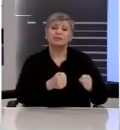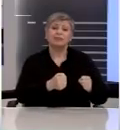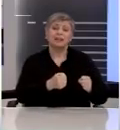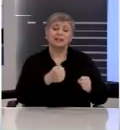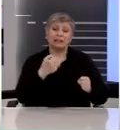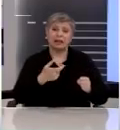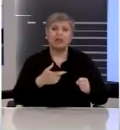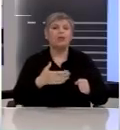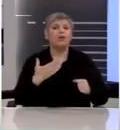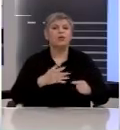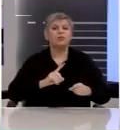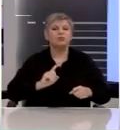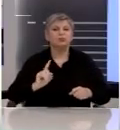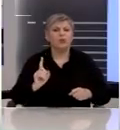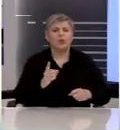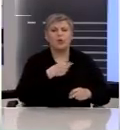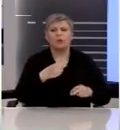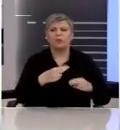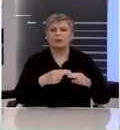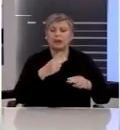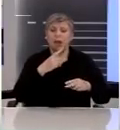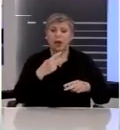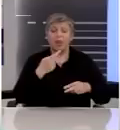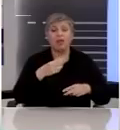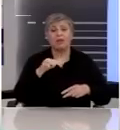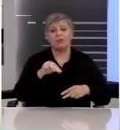μέσων ενημέρωσης αλλά και της αξιωματικής αντιπολίτευσης